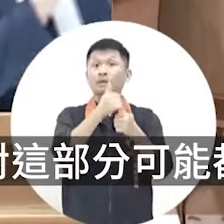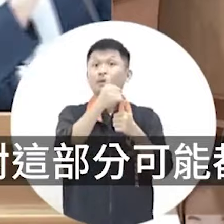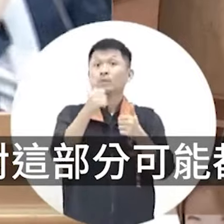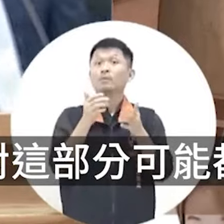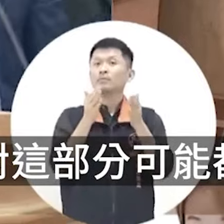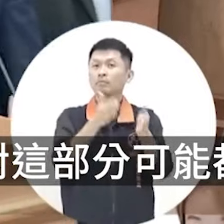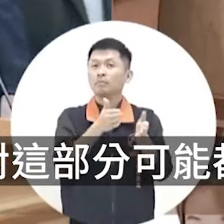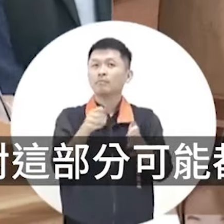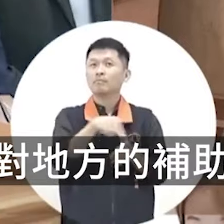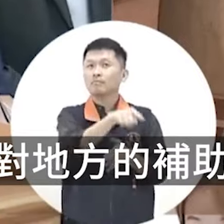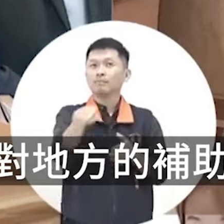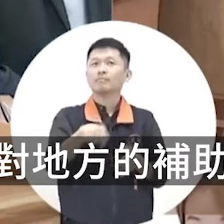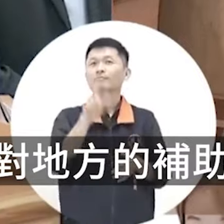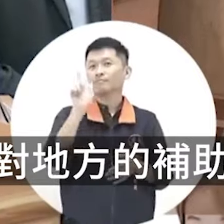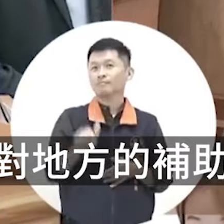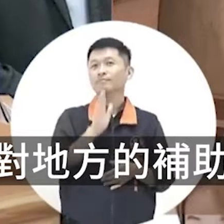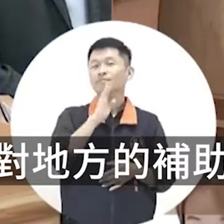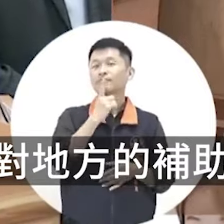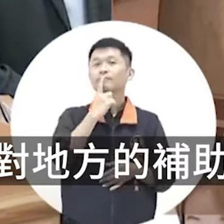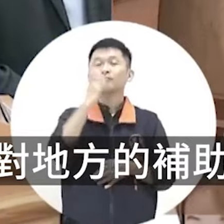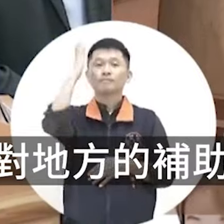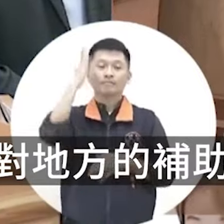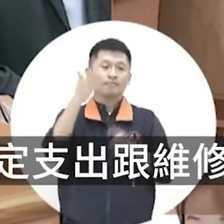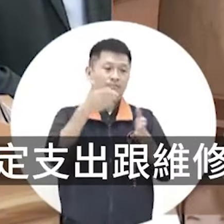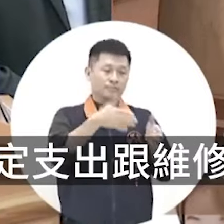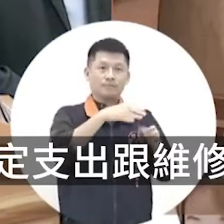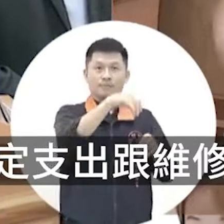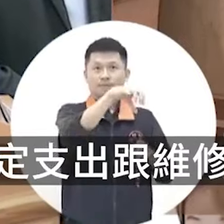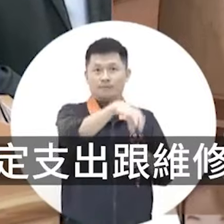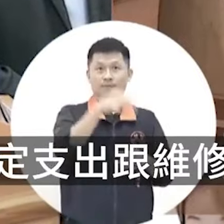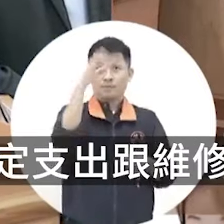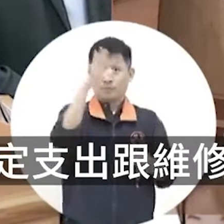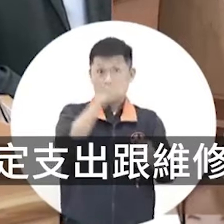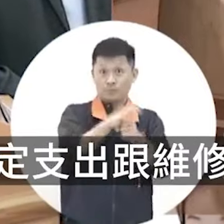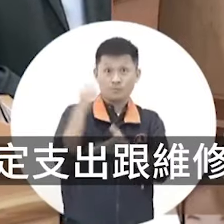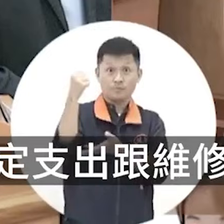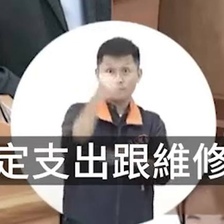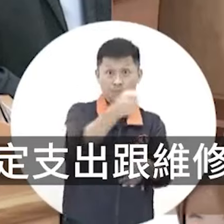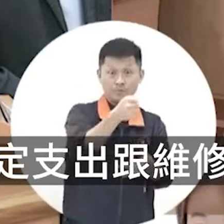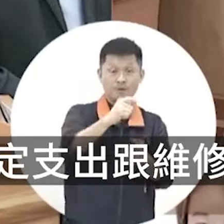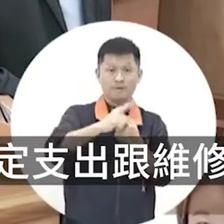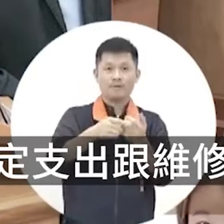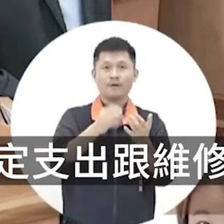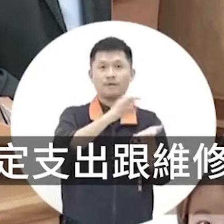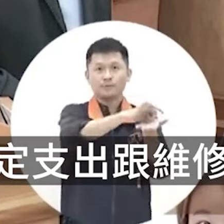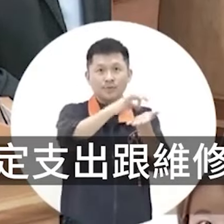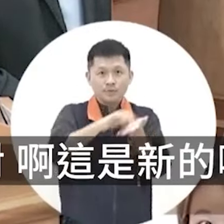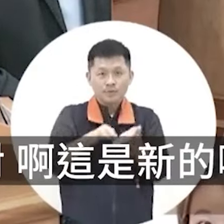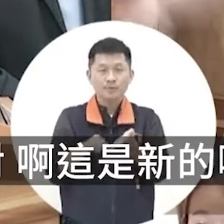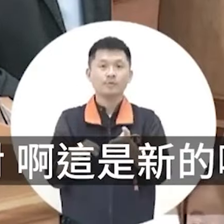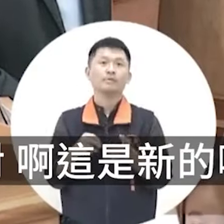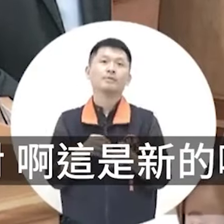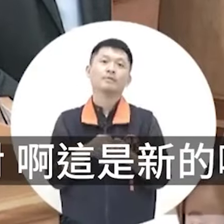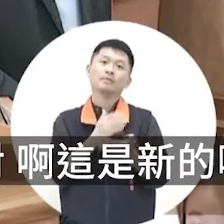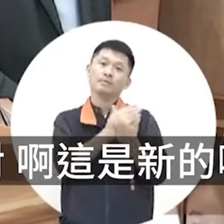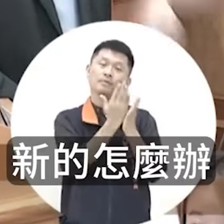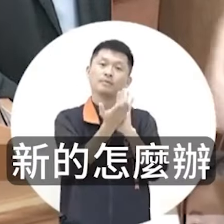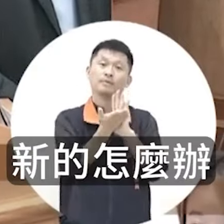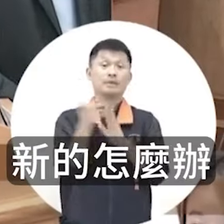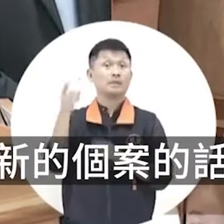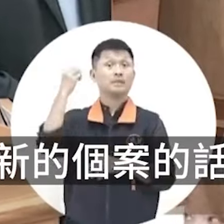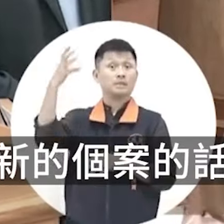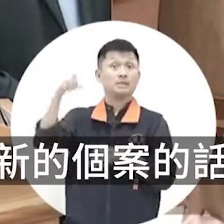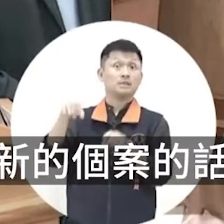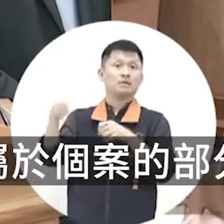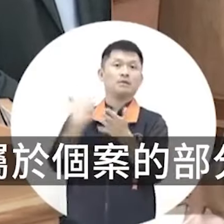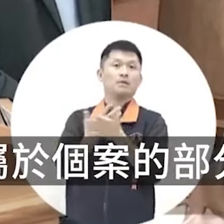可能都蛮熟悉的。中央对地方的补助款的话，除了这个法定支出跟延续性计划这部分， 对啊，这是新的嘛？新的怎